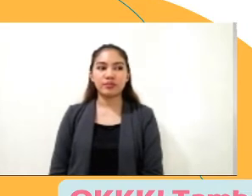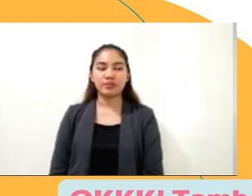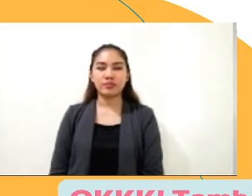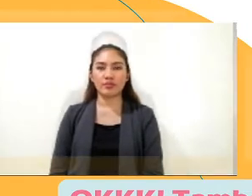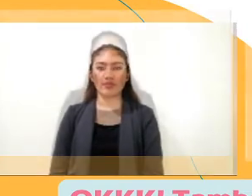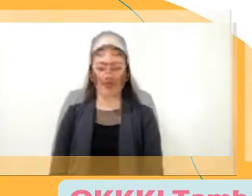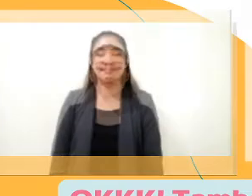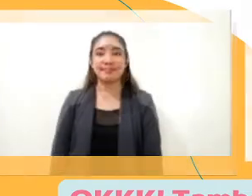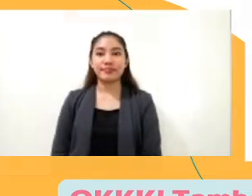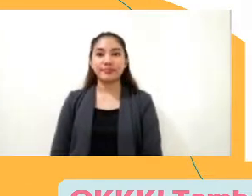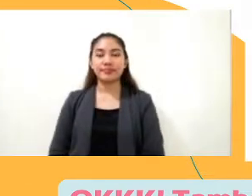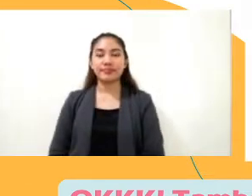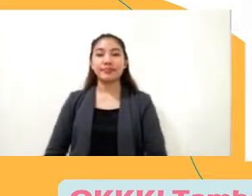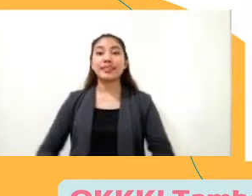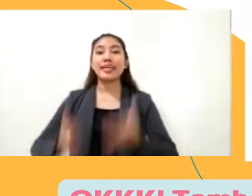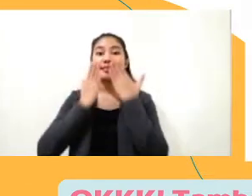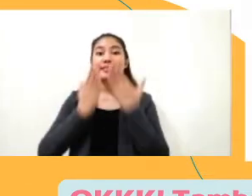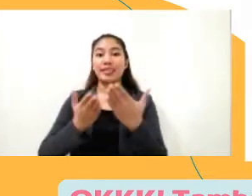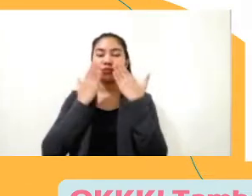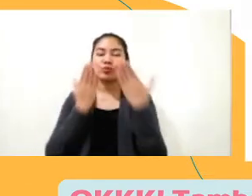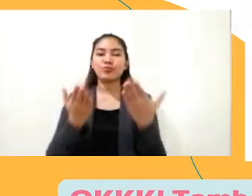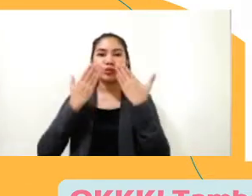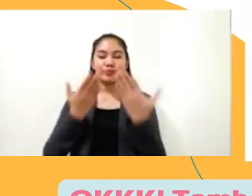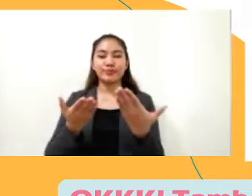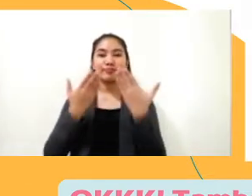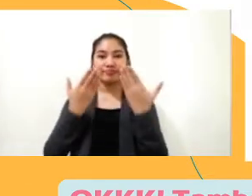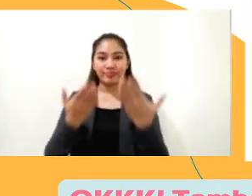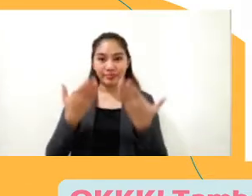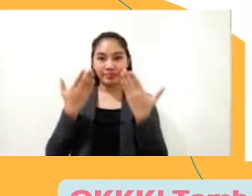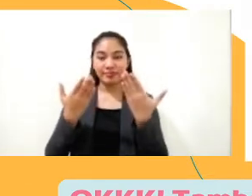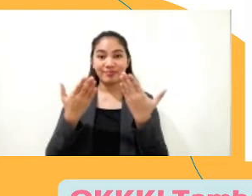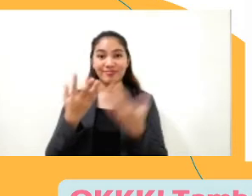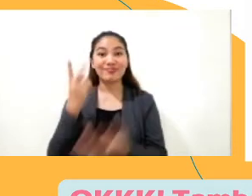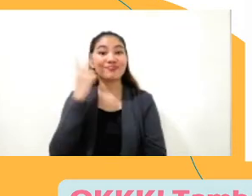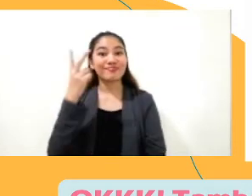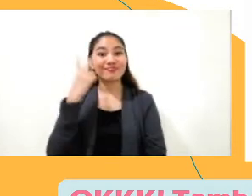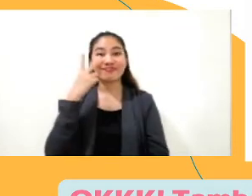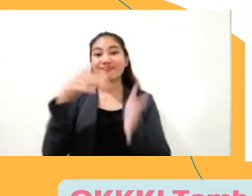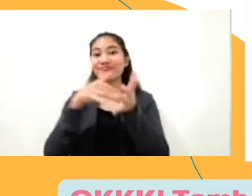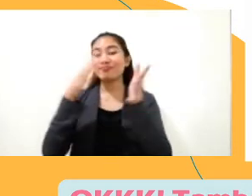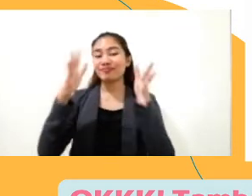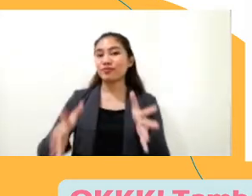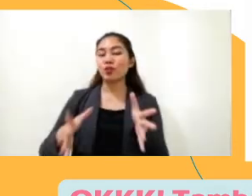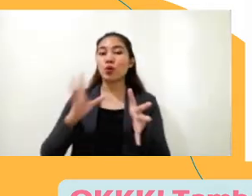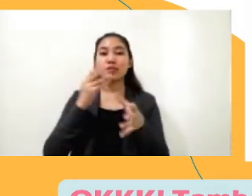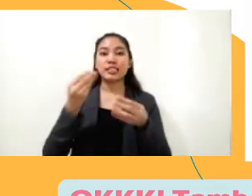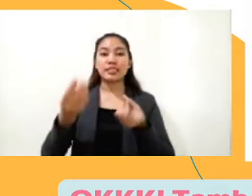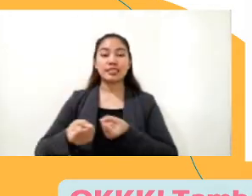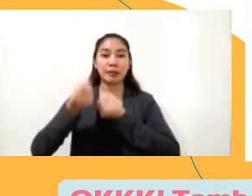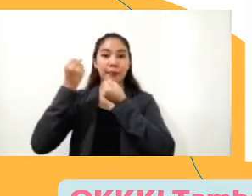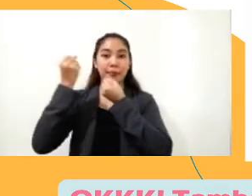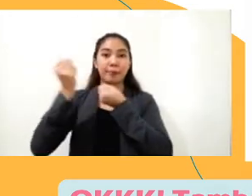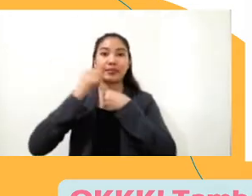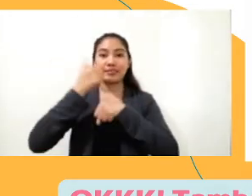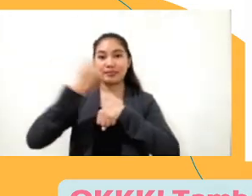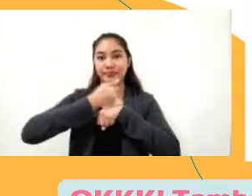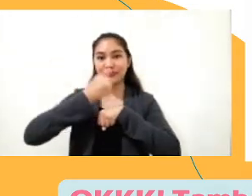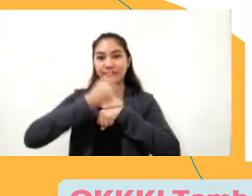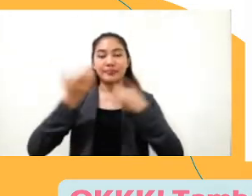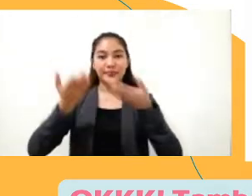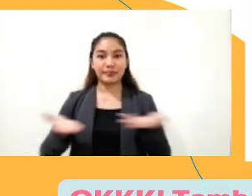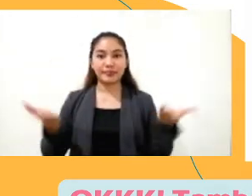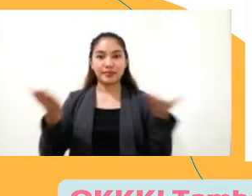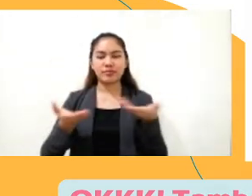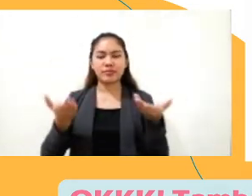Yan, maraming salamat po sa mga ating katambayers na nagpadala ng kanilang mga takdang aralin dito sa atin. Huwag po